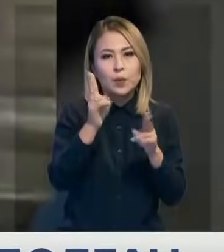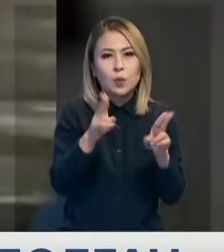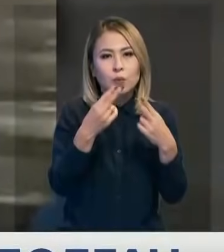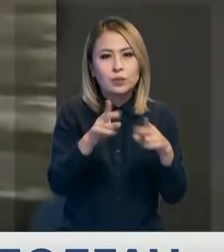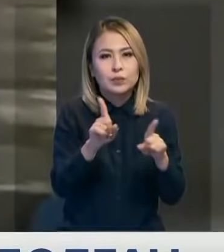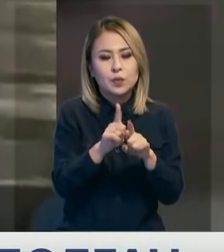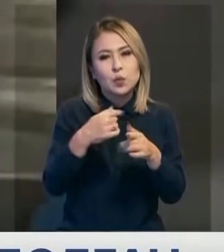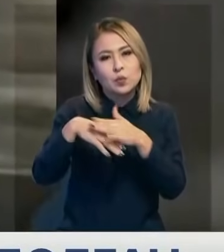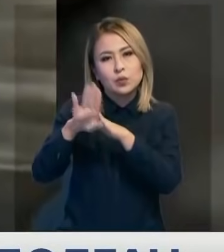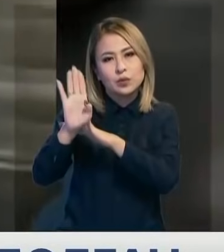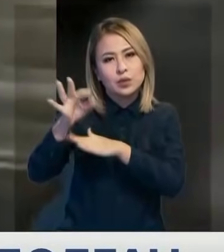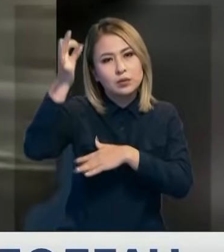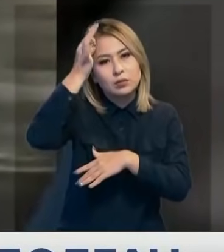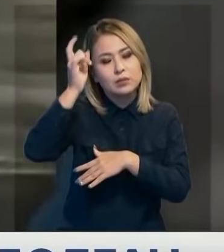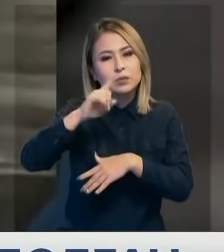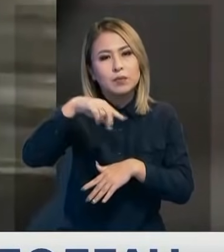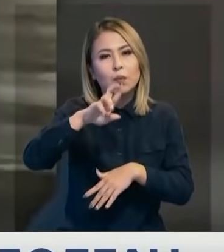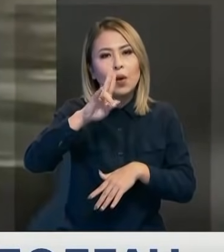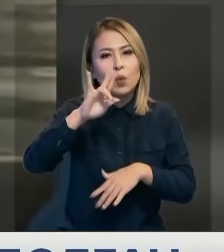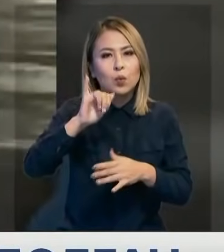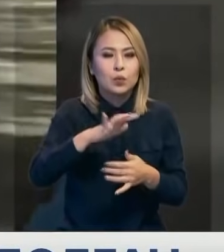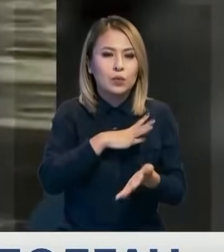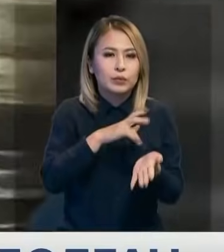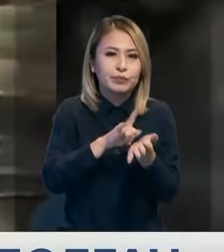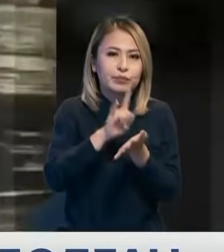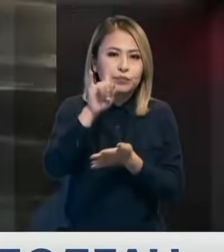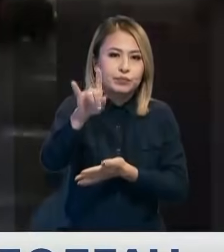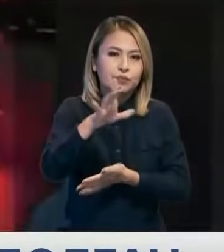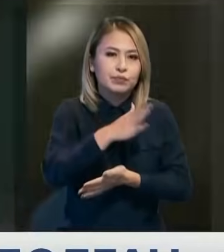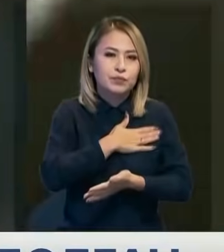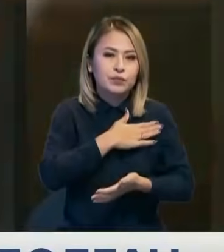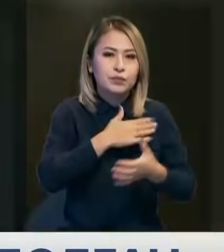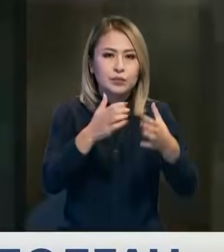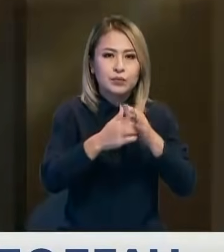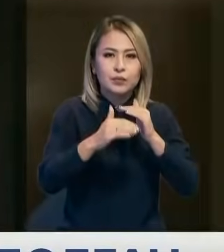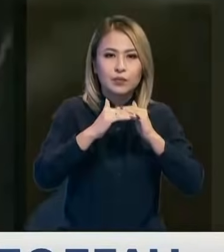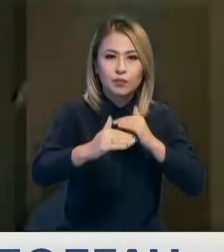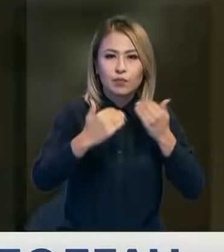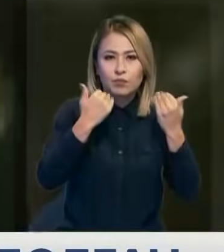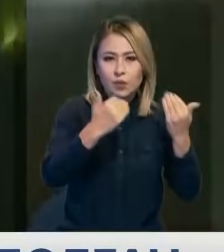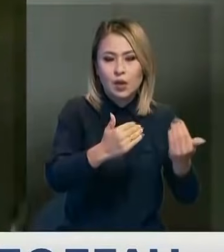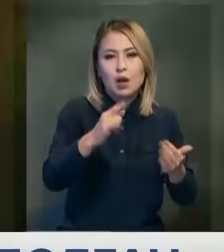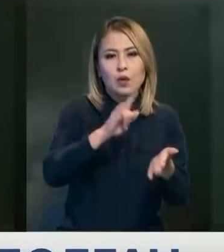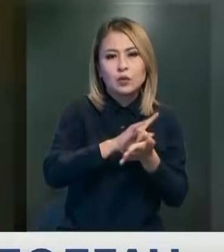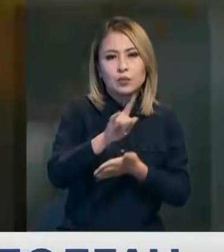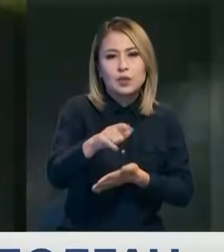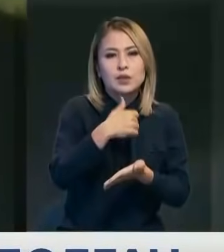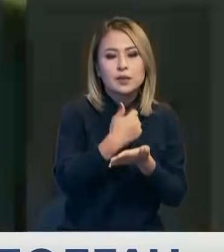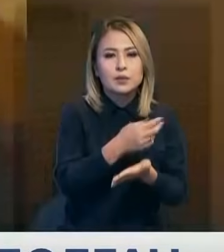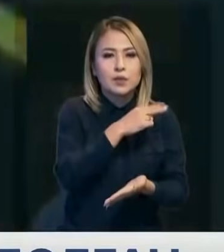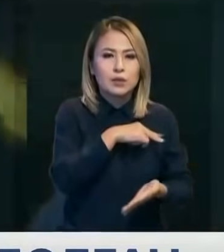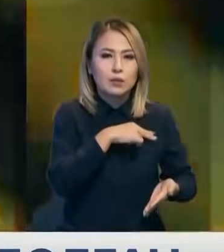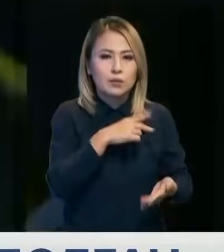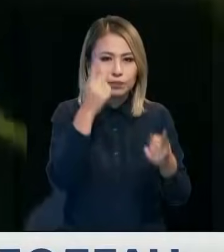клубтың базасына кеткен. Естеріңізге сала кетейік, Бакудан ұшып келген ұшақ отандық әуе компаниясына тиесілі. Бұл туралы әуежайдың